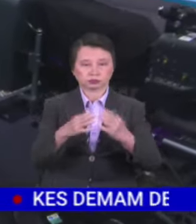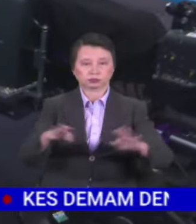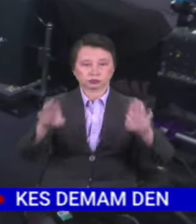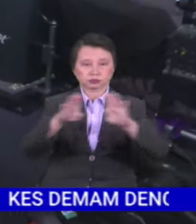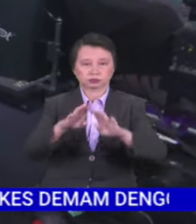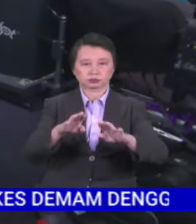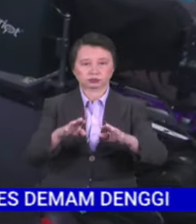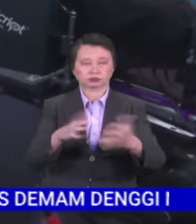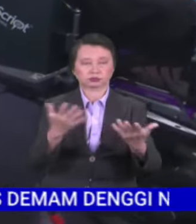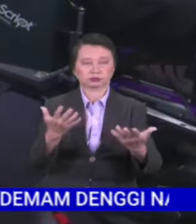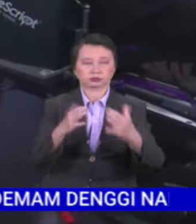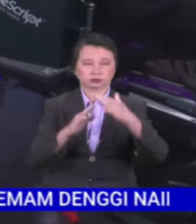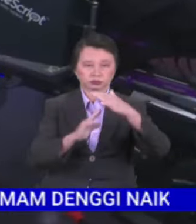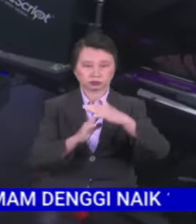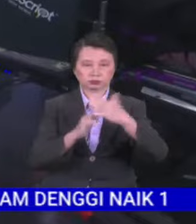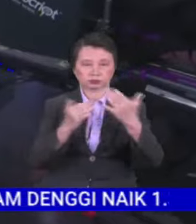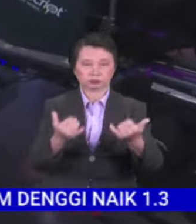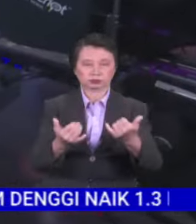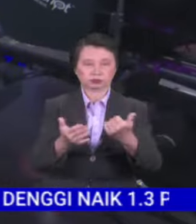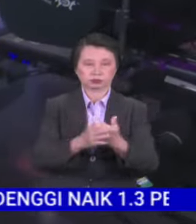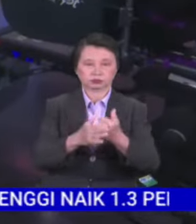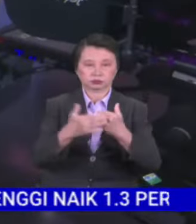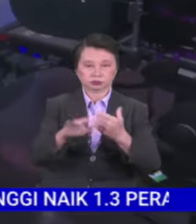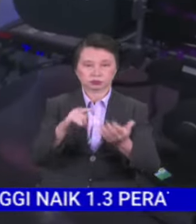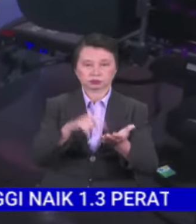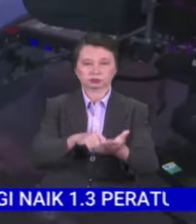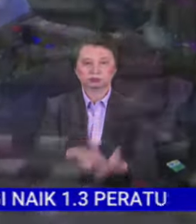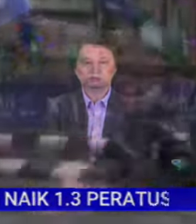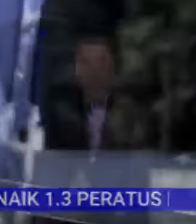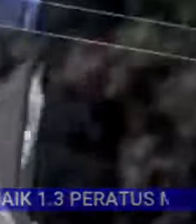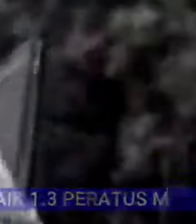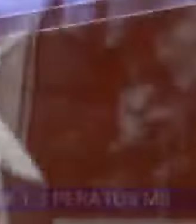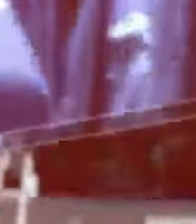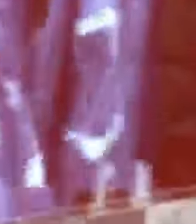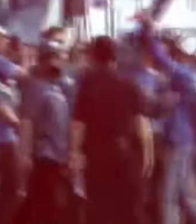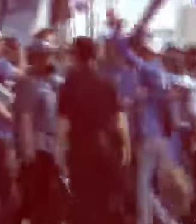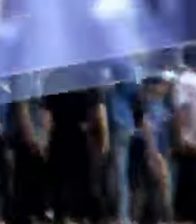wilayah berehat seketika, kembali lagi selepas ini.